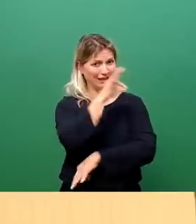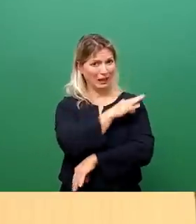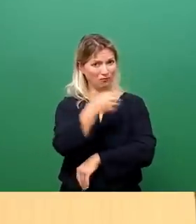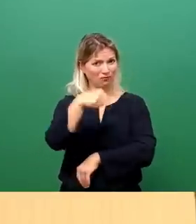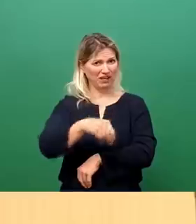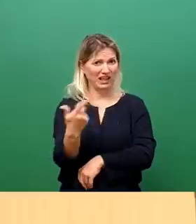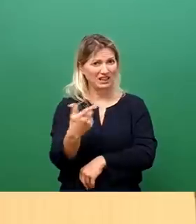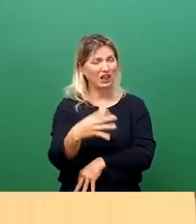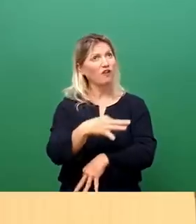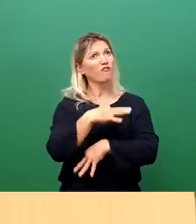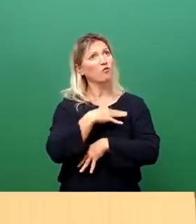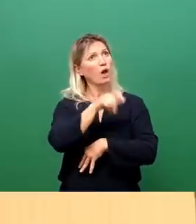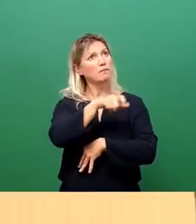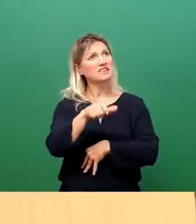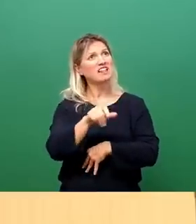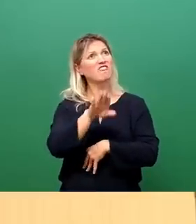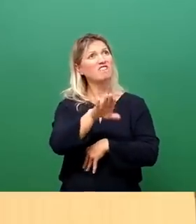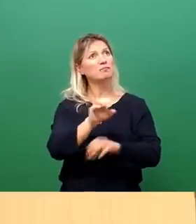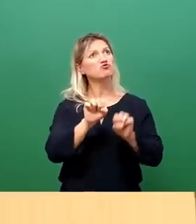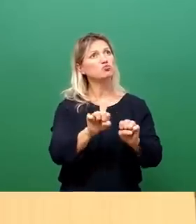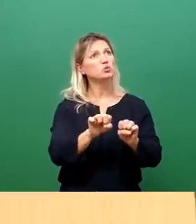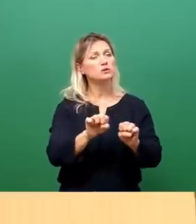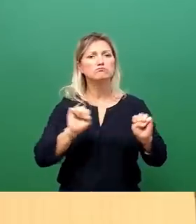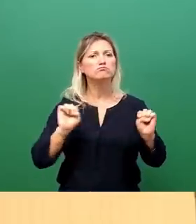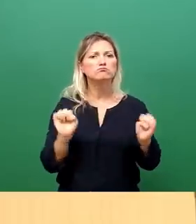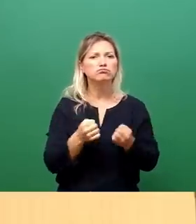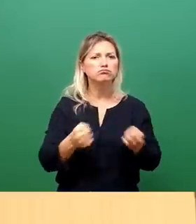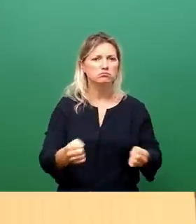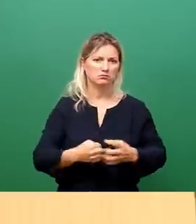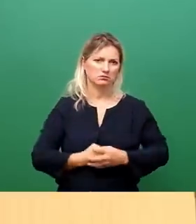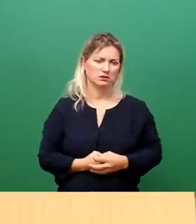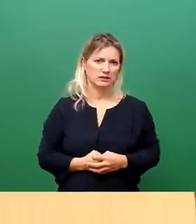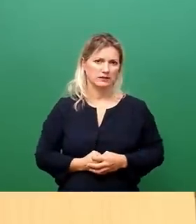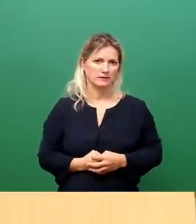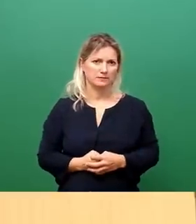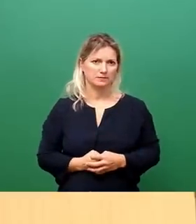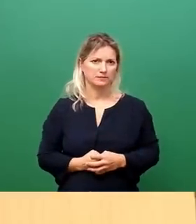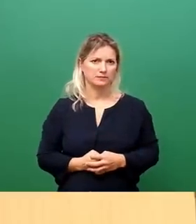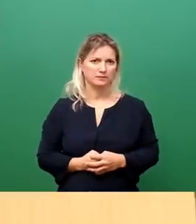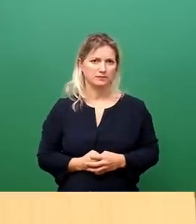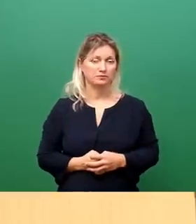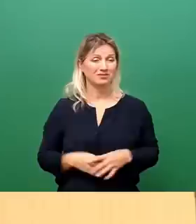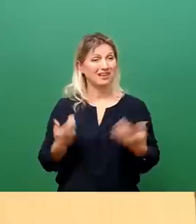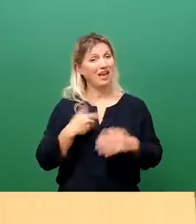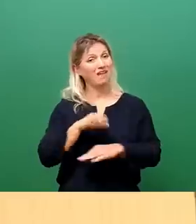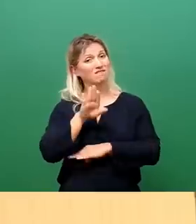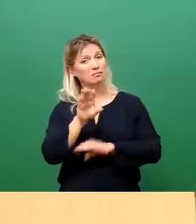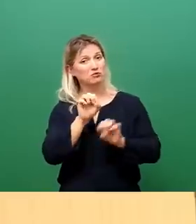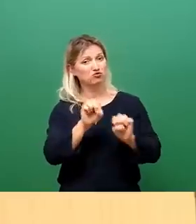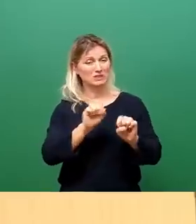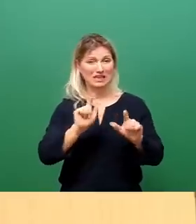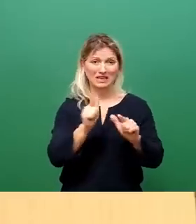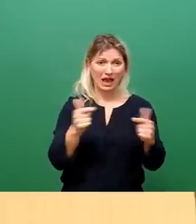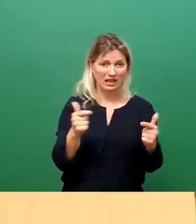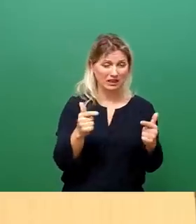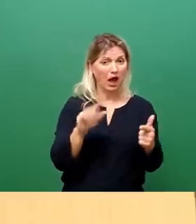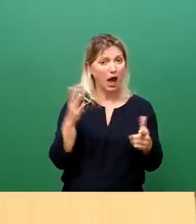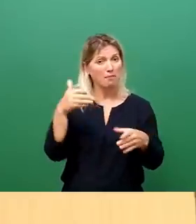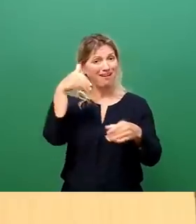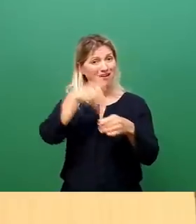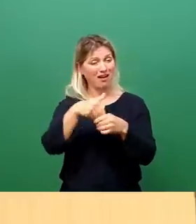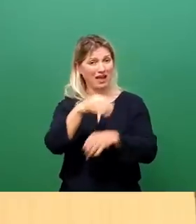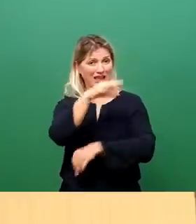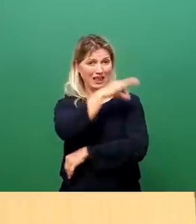für unsere Patienten unmöglich ist. Neben dem fehlenden Fremdschutz weisen die Covid-Impfstoffe bereits jetzt ein